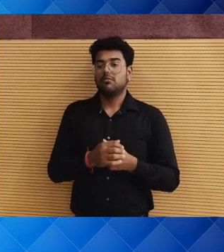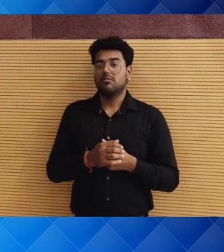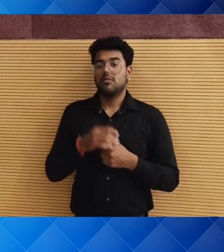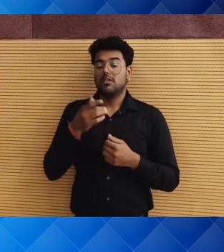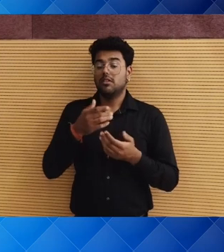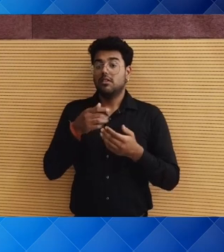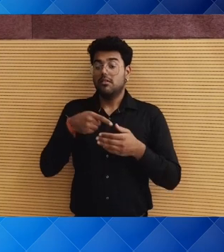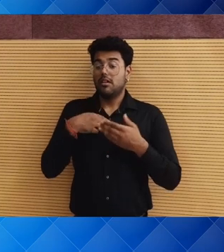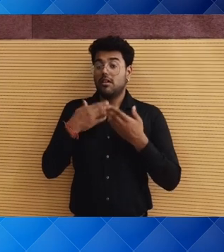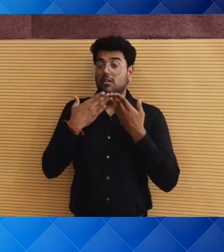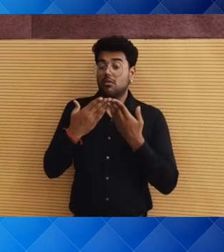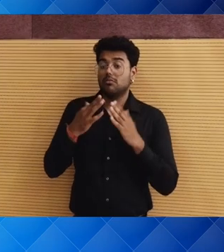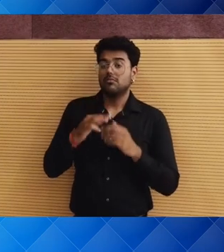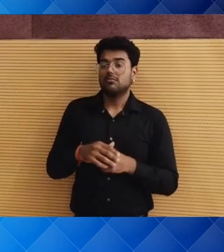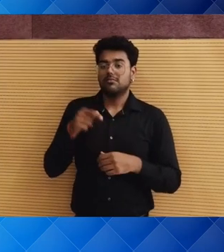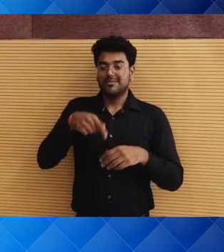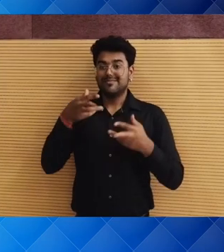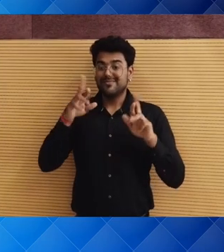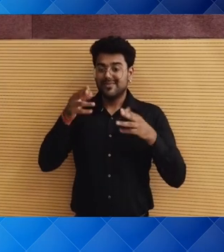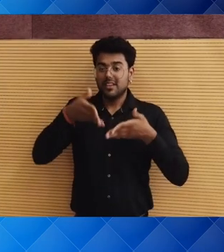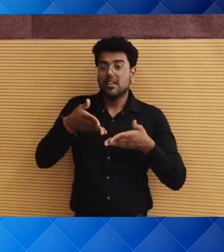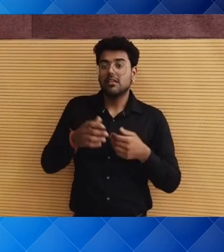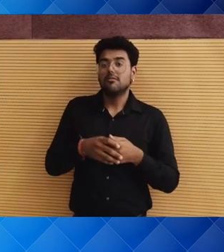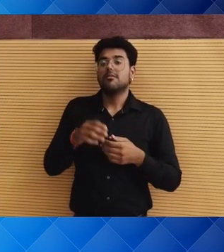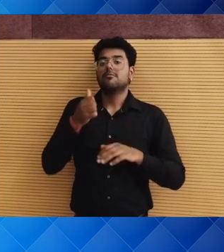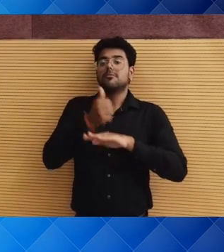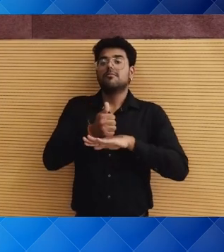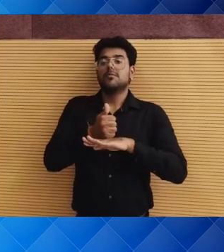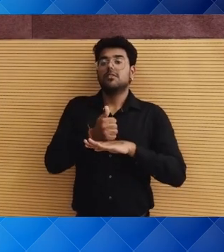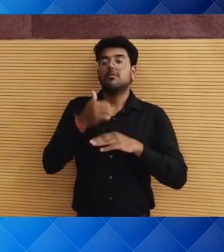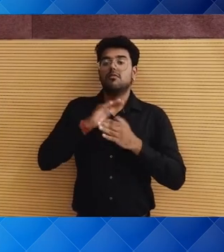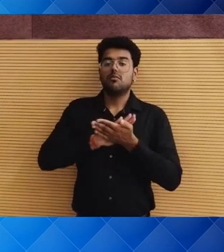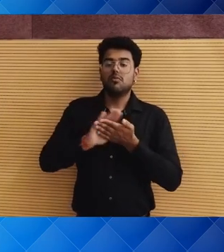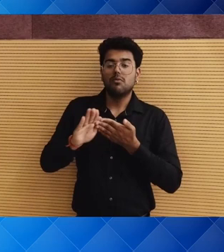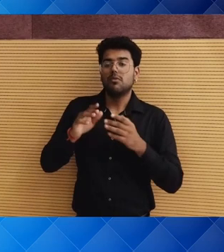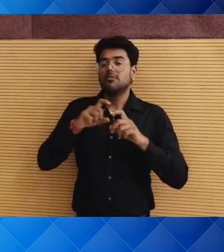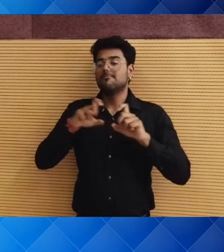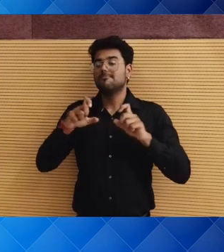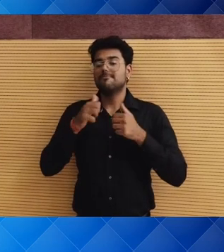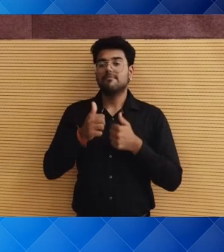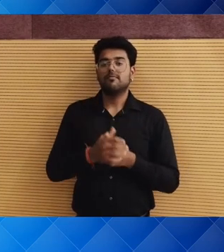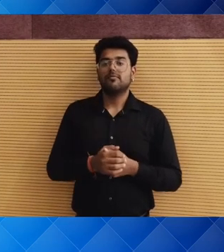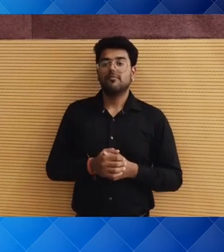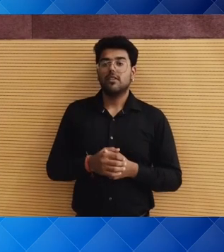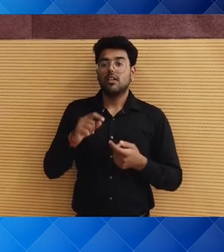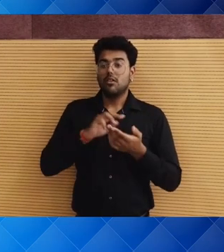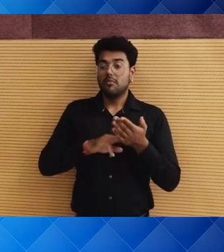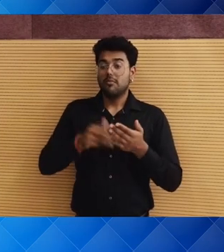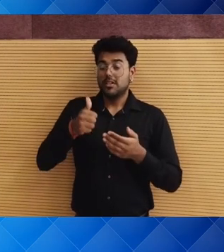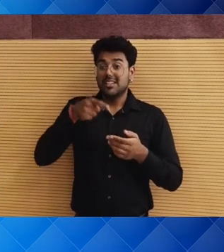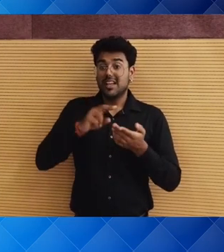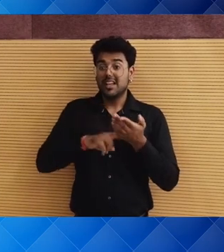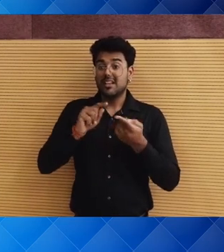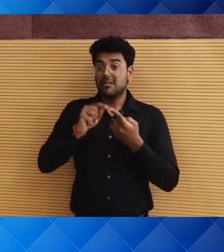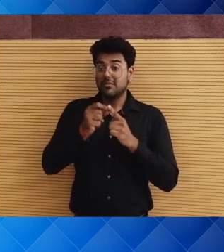से प्रार्थना करता हूँ कि मैं इस पर खरा उतर सकूँ। आपकी और जो हमारे माननीय प्रधानमंत्री जी की अपेक्षाएँ हैं, इस शिक्षा नीति को लागू